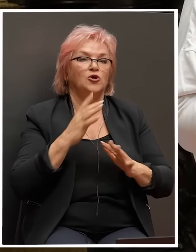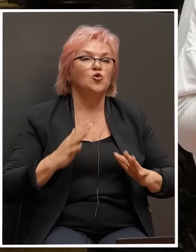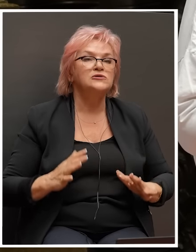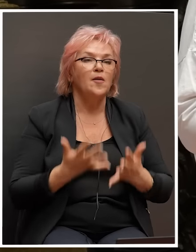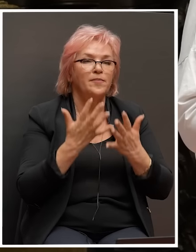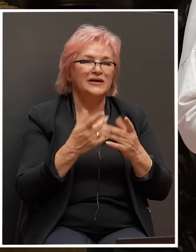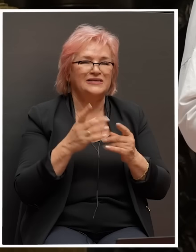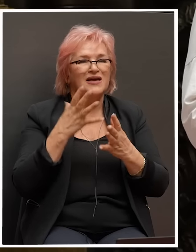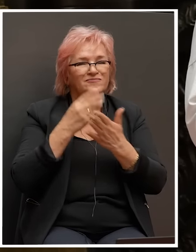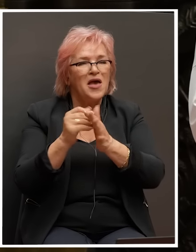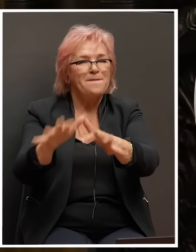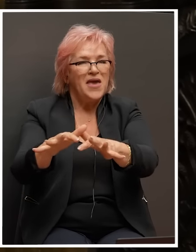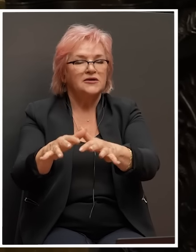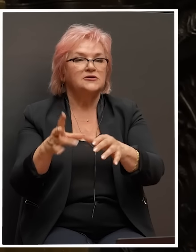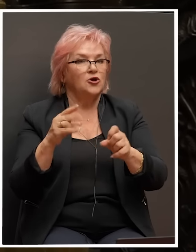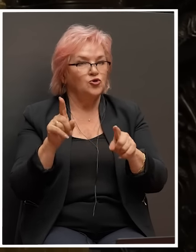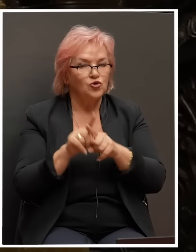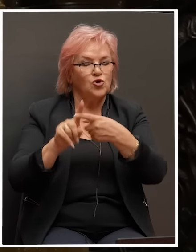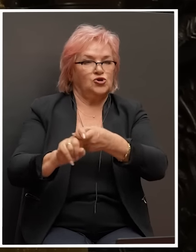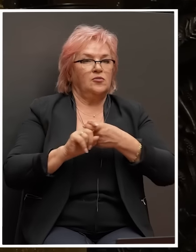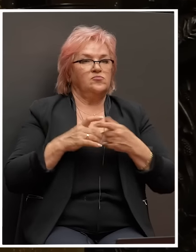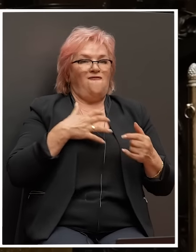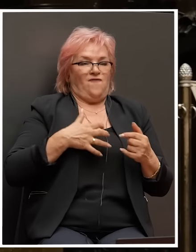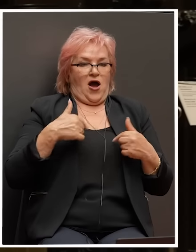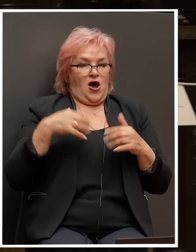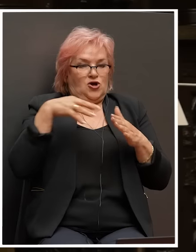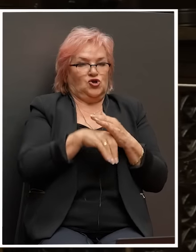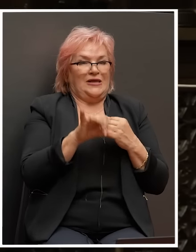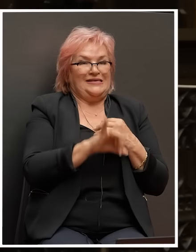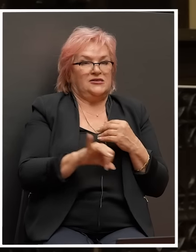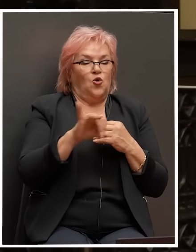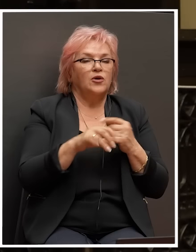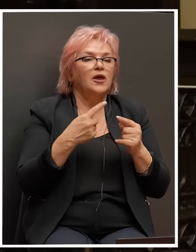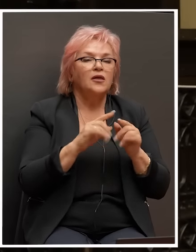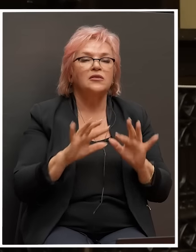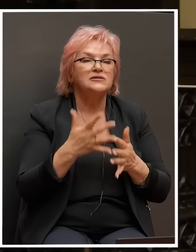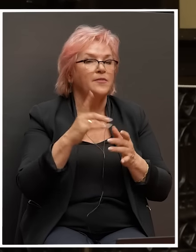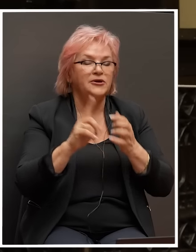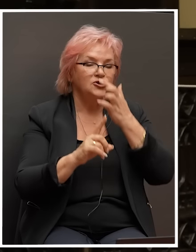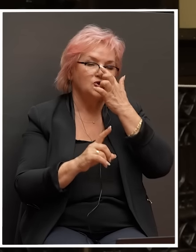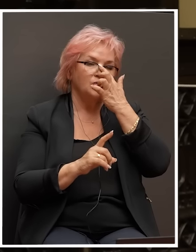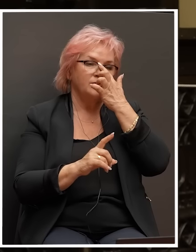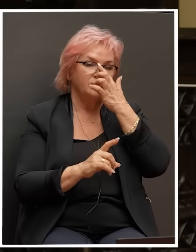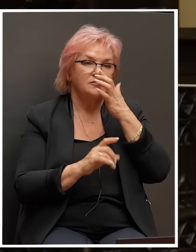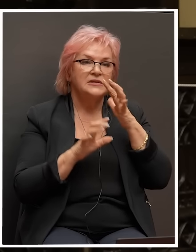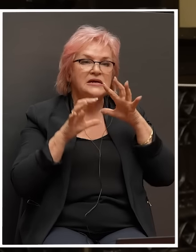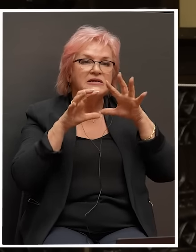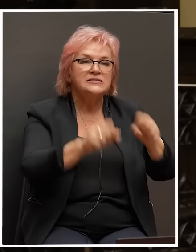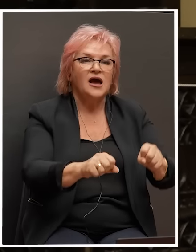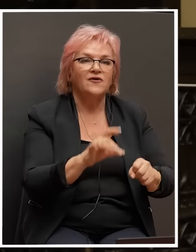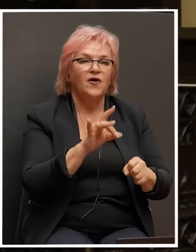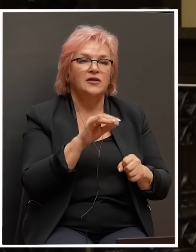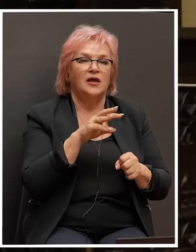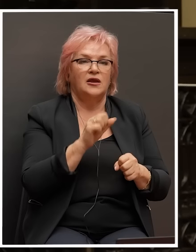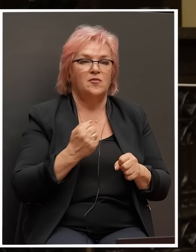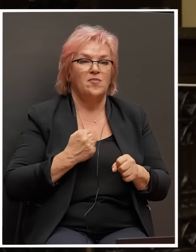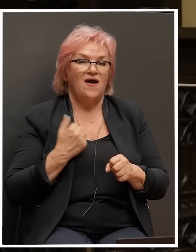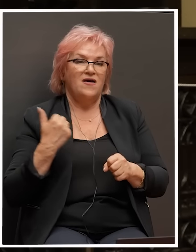событие. Оно локальное, но оно не менее важное для нашей истории. Это событие называется захват Рима